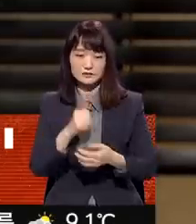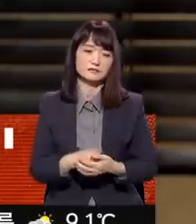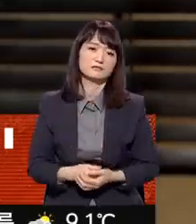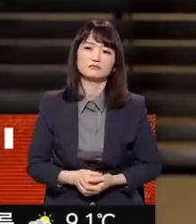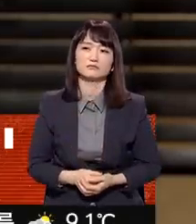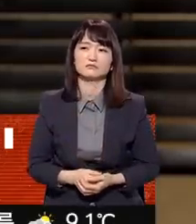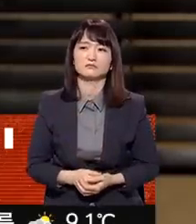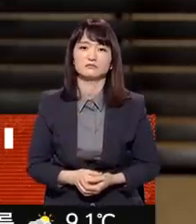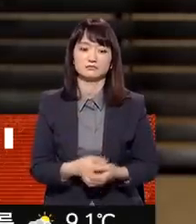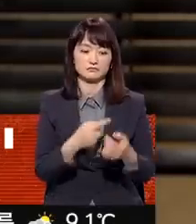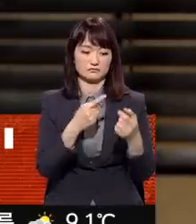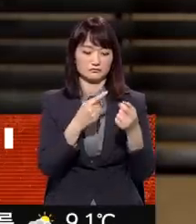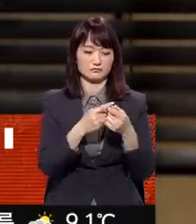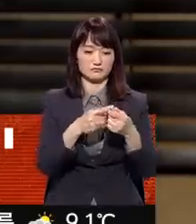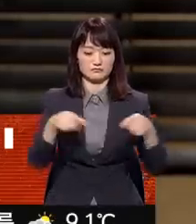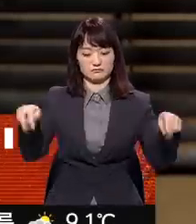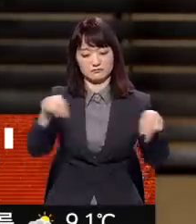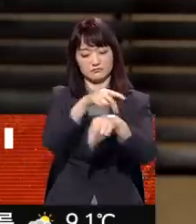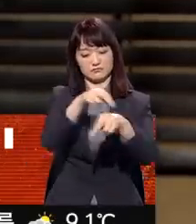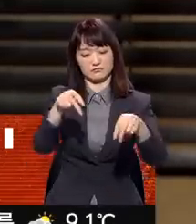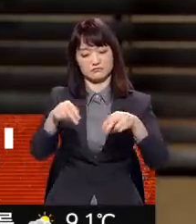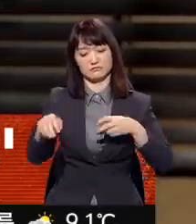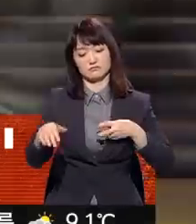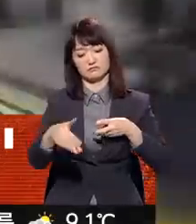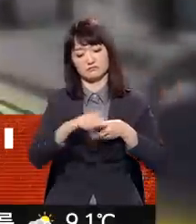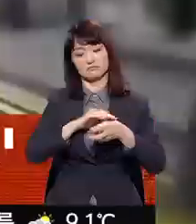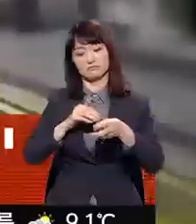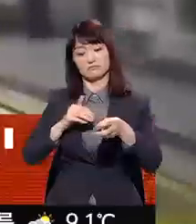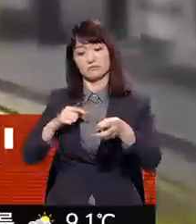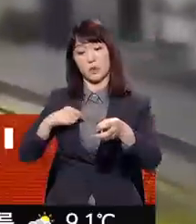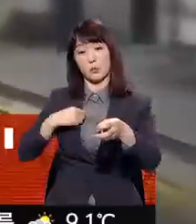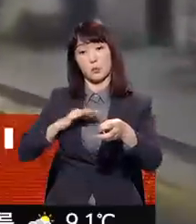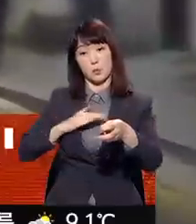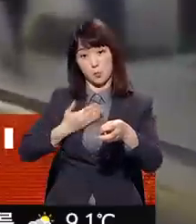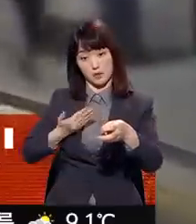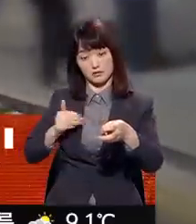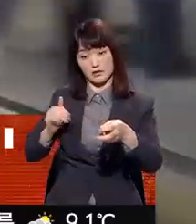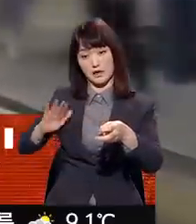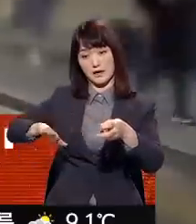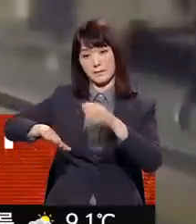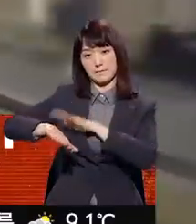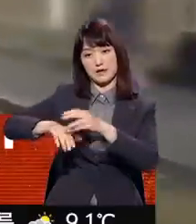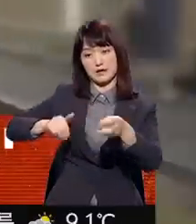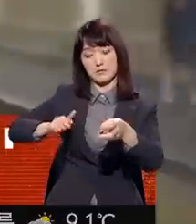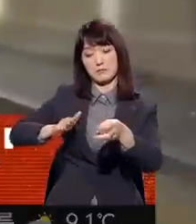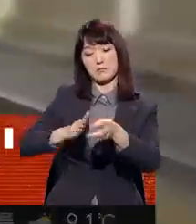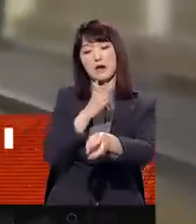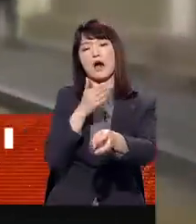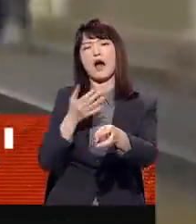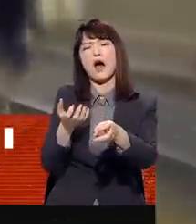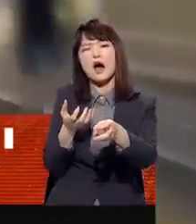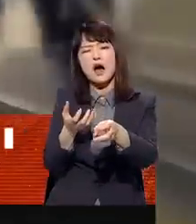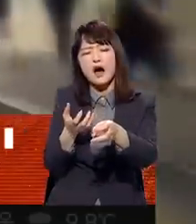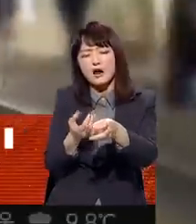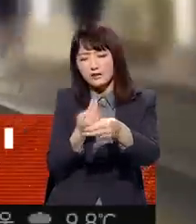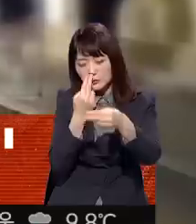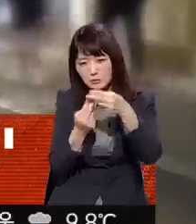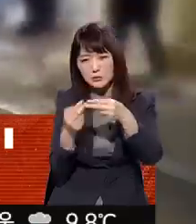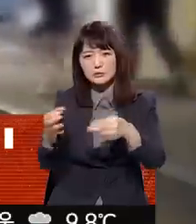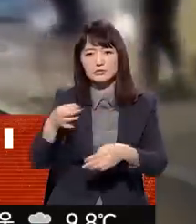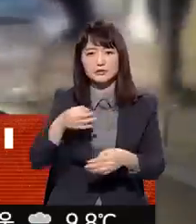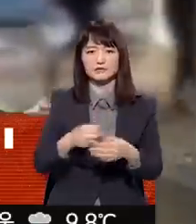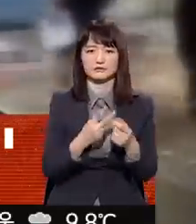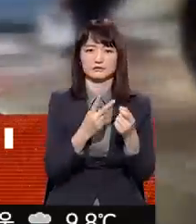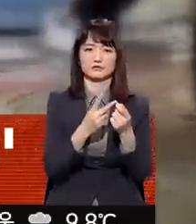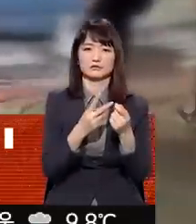경우는 횡단보도 건너다가 본인이 팔로 툭 치면서 아픈 척하면서 보험금이나 합의금을 받아내는 어떤 방법이고요. 두 번째